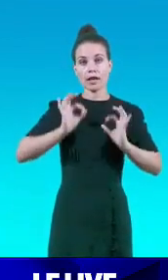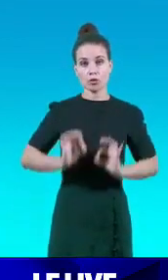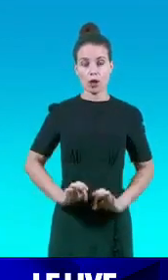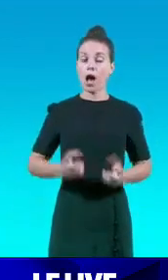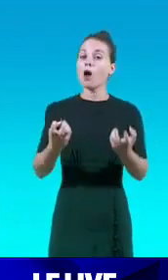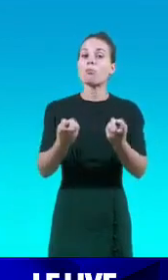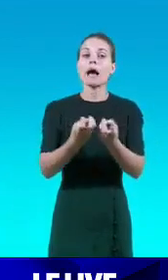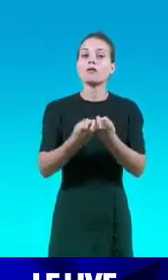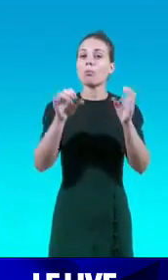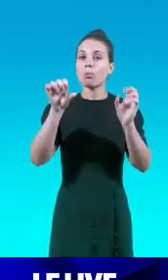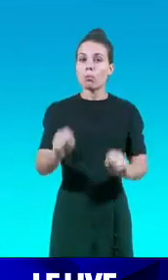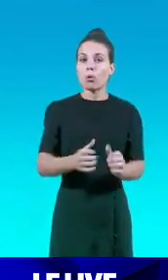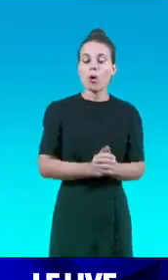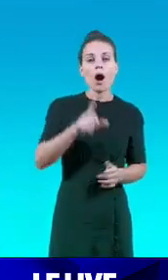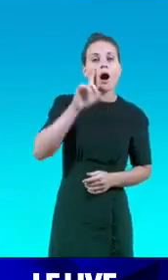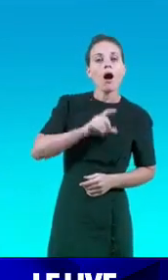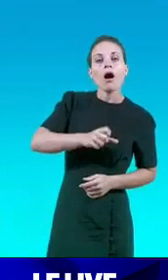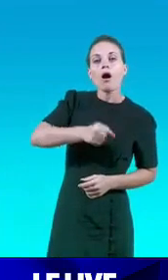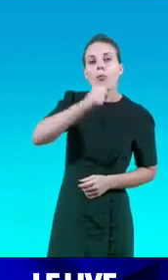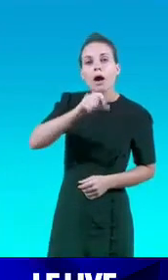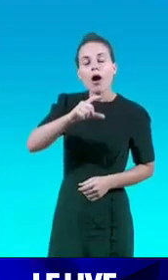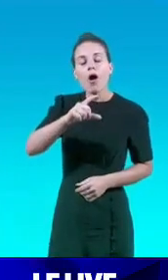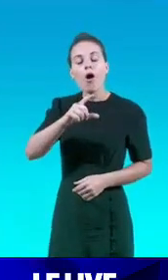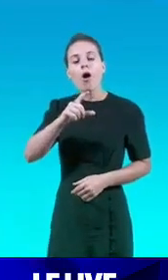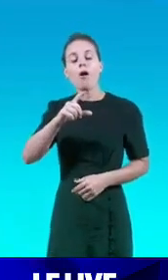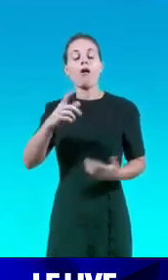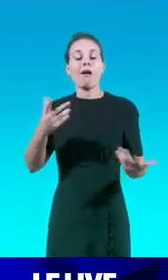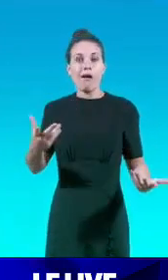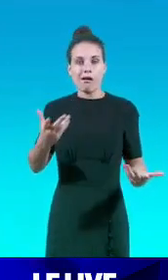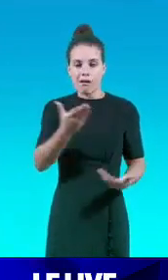que papy et mamie aille chercher les enfants à l'école